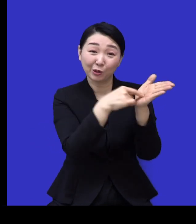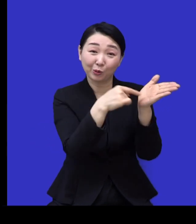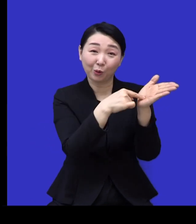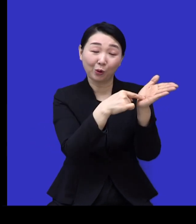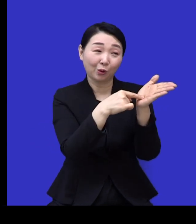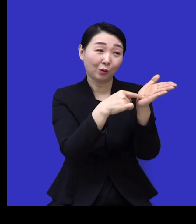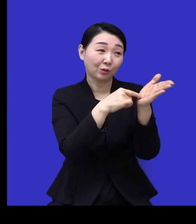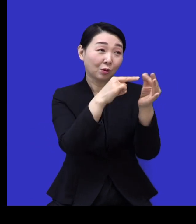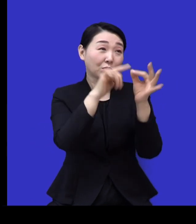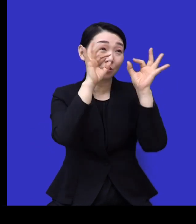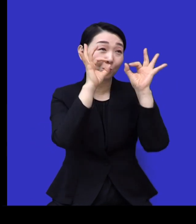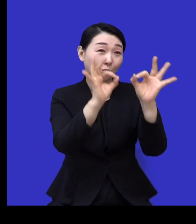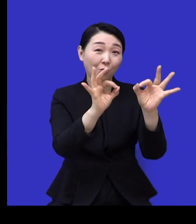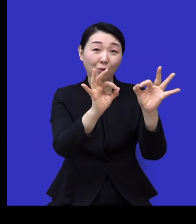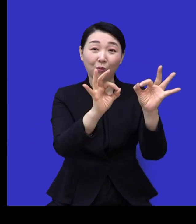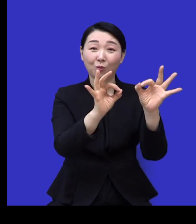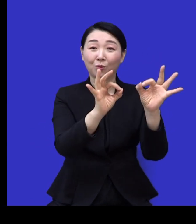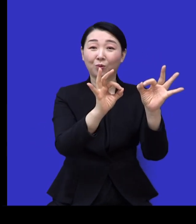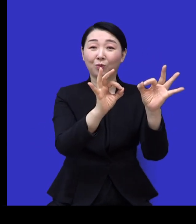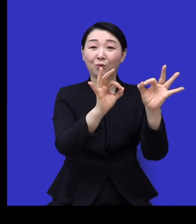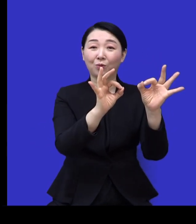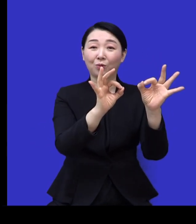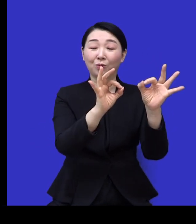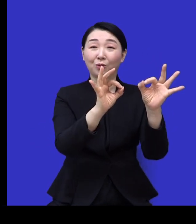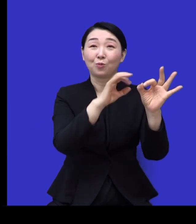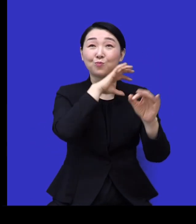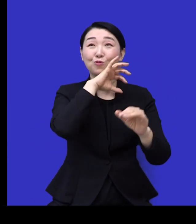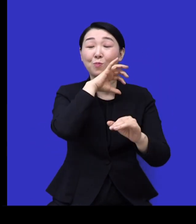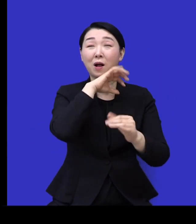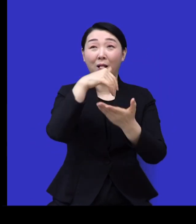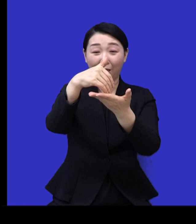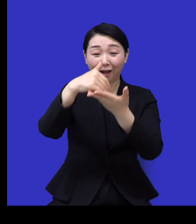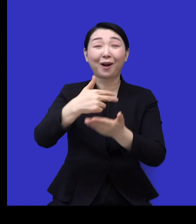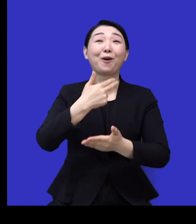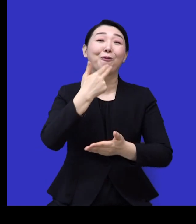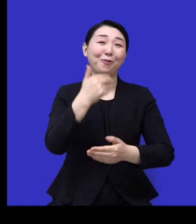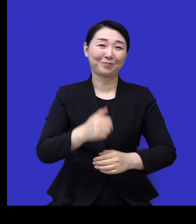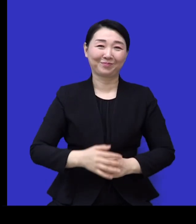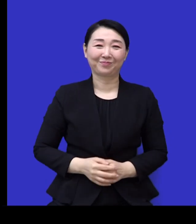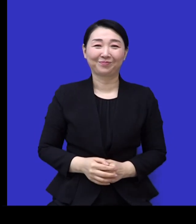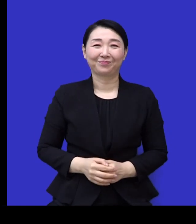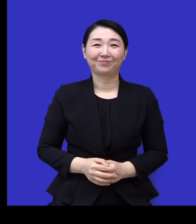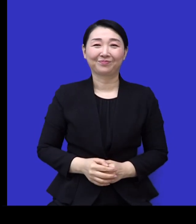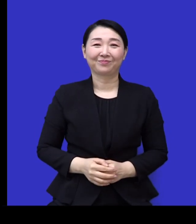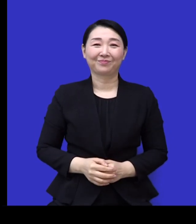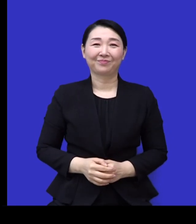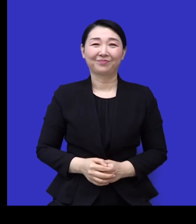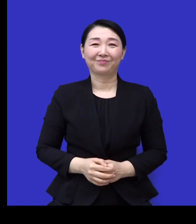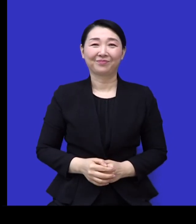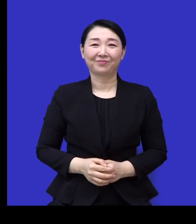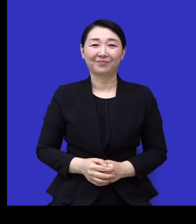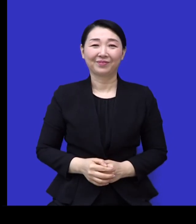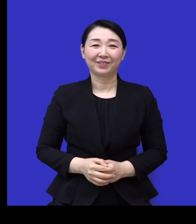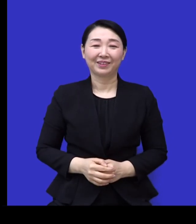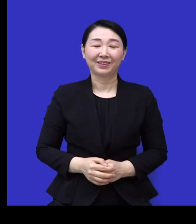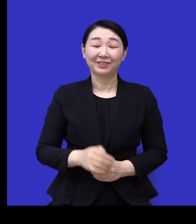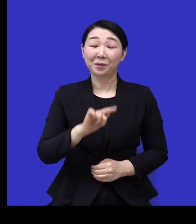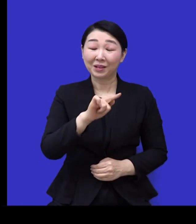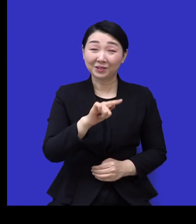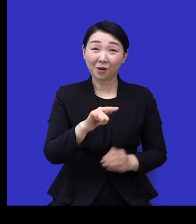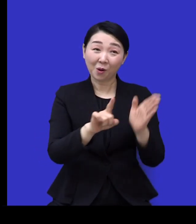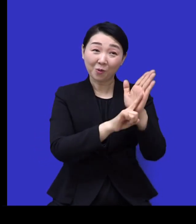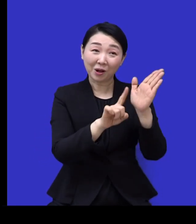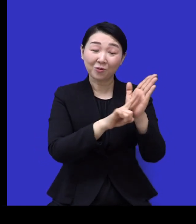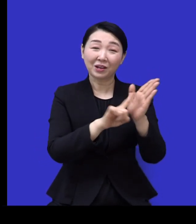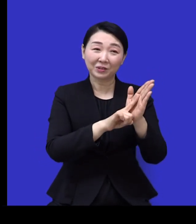문구를 읽고 한 건에 이렇게 컴플레인도 없었어요. 그래요? 그래서 저런 일들이 계속 이제 지역별로 또